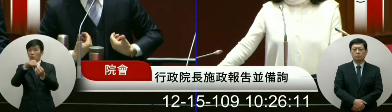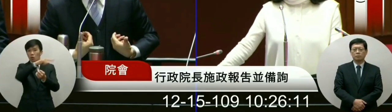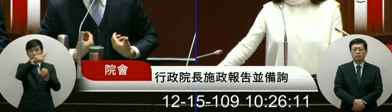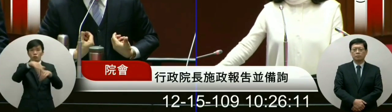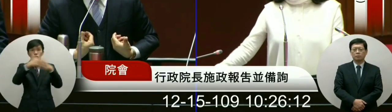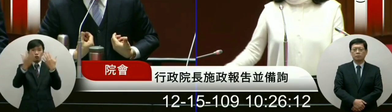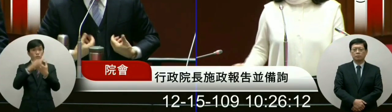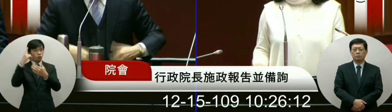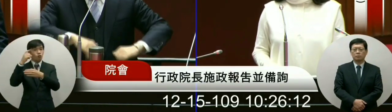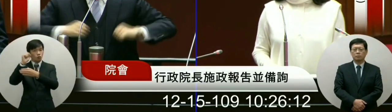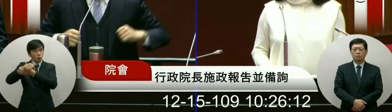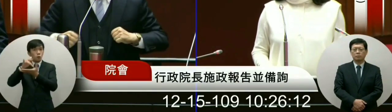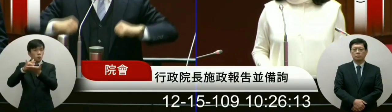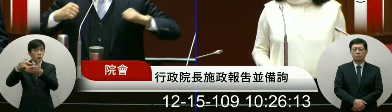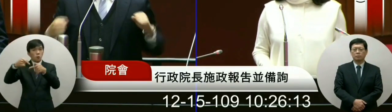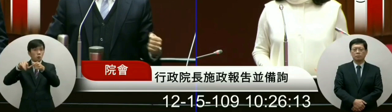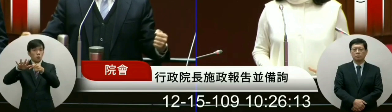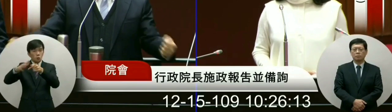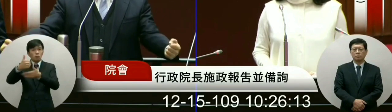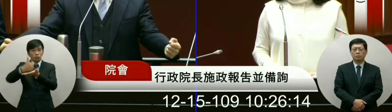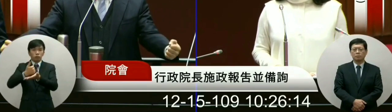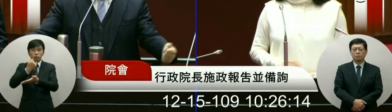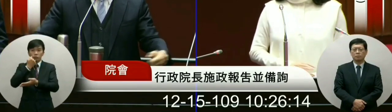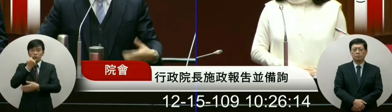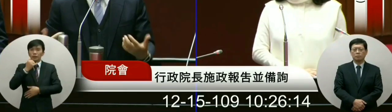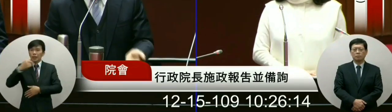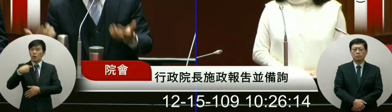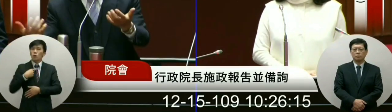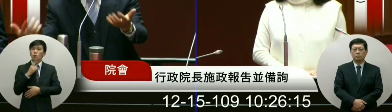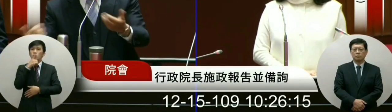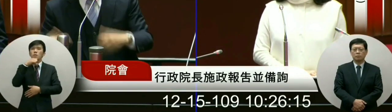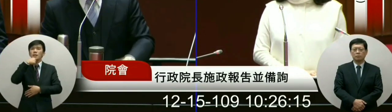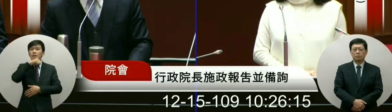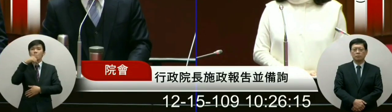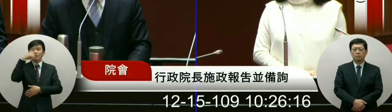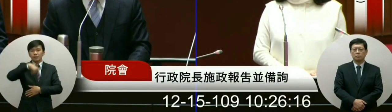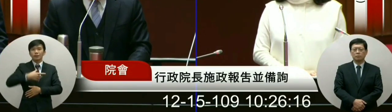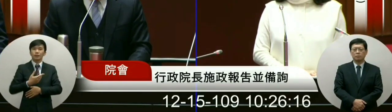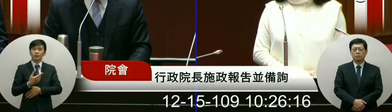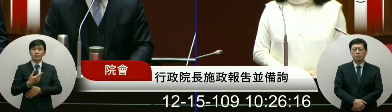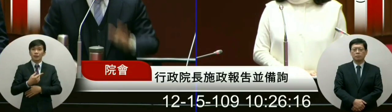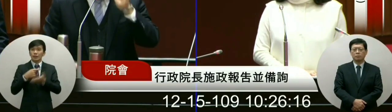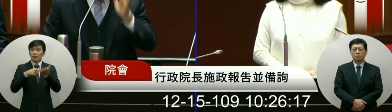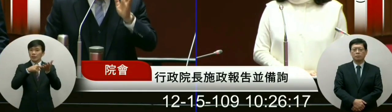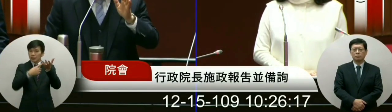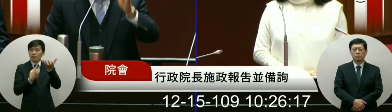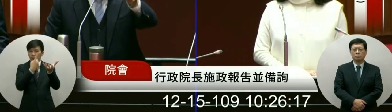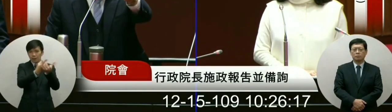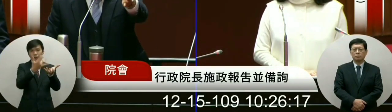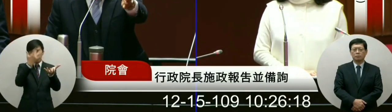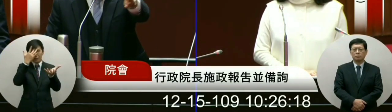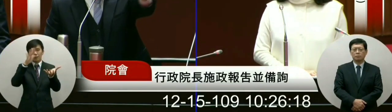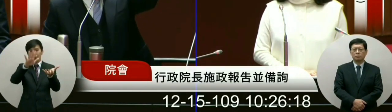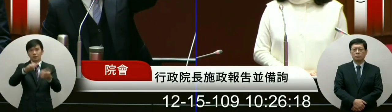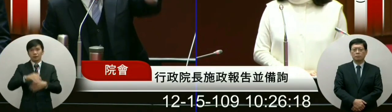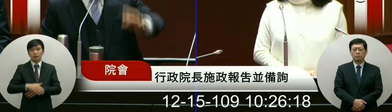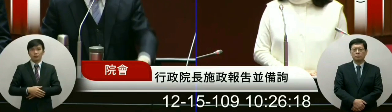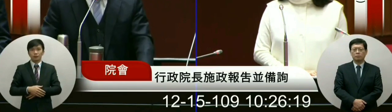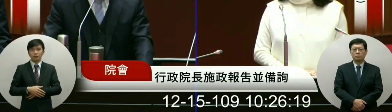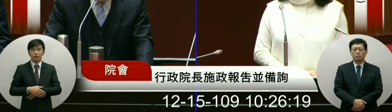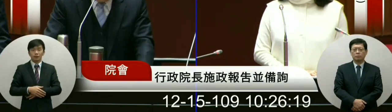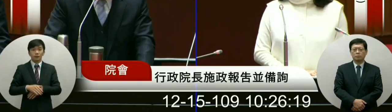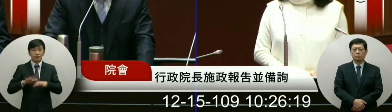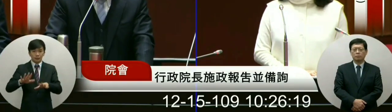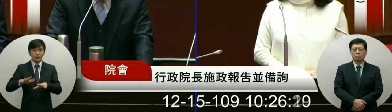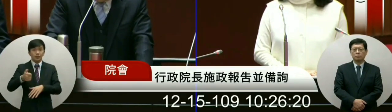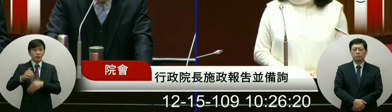克多巴胺的猪肉进口，我说我台湾就是不行，那我们怎么去争取加入。所以谢谢委员，我不敢多